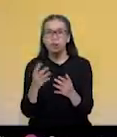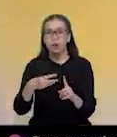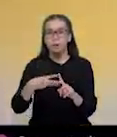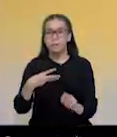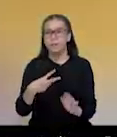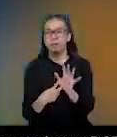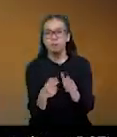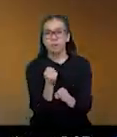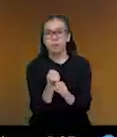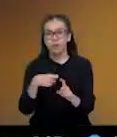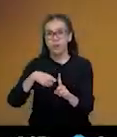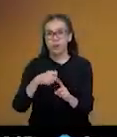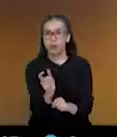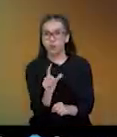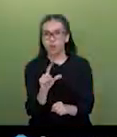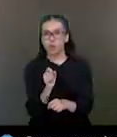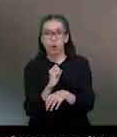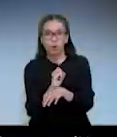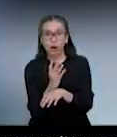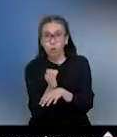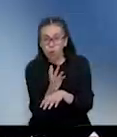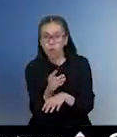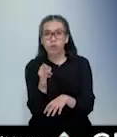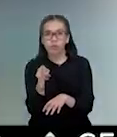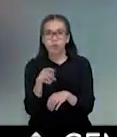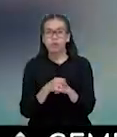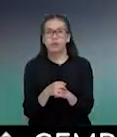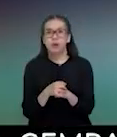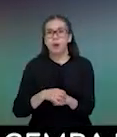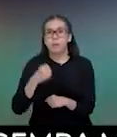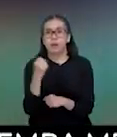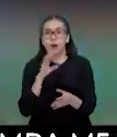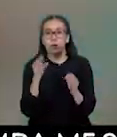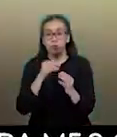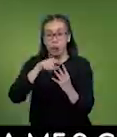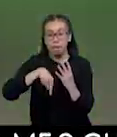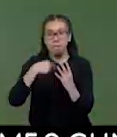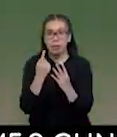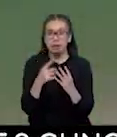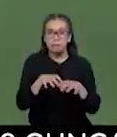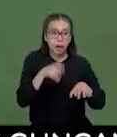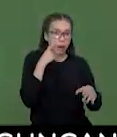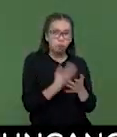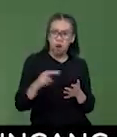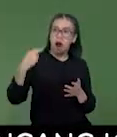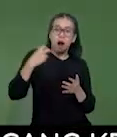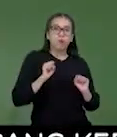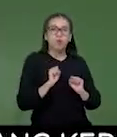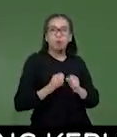digerebek tim opsional Satreskrim Polres Kaur Bengkulu. Keempat pelaku sempat mencoba kabur dan membuang barang bukti saat polisi